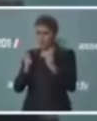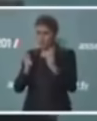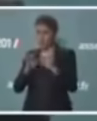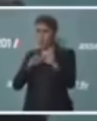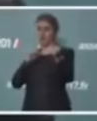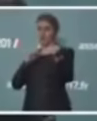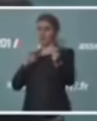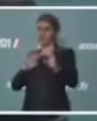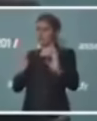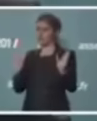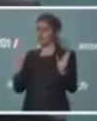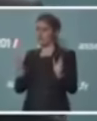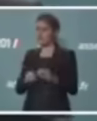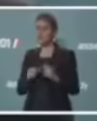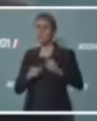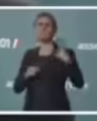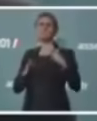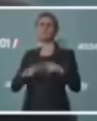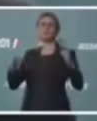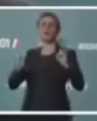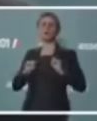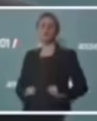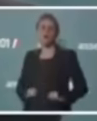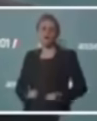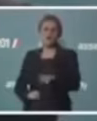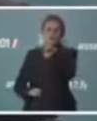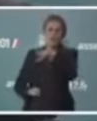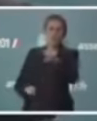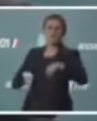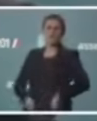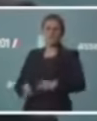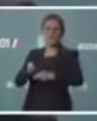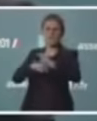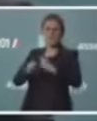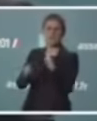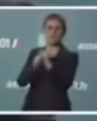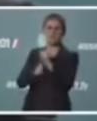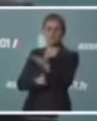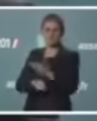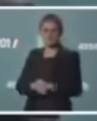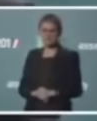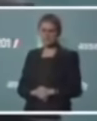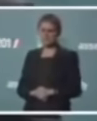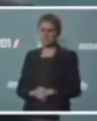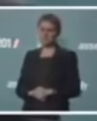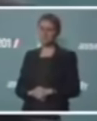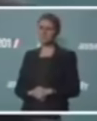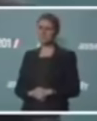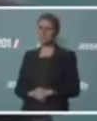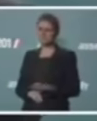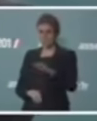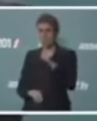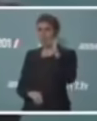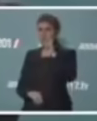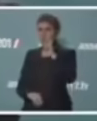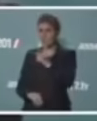rencontré une fois au Sénat l'ancien ministre de l'économie en venant, oui, Emmanuel